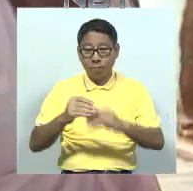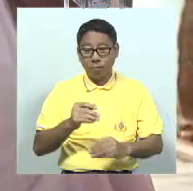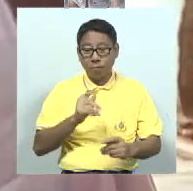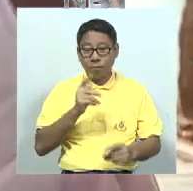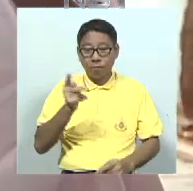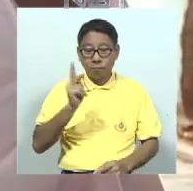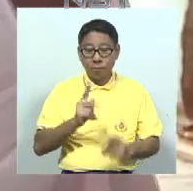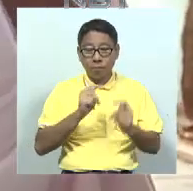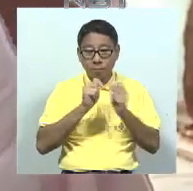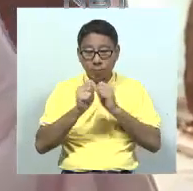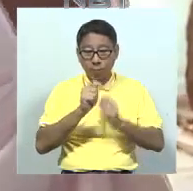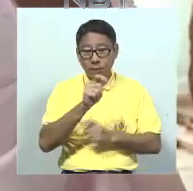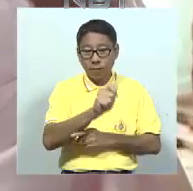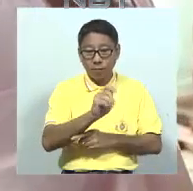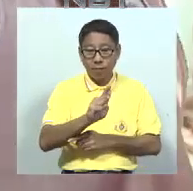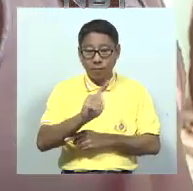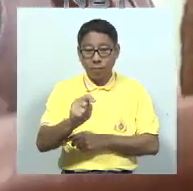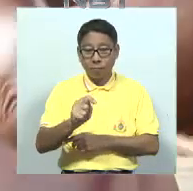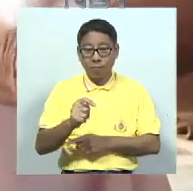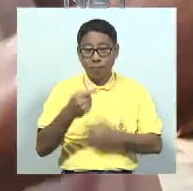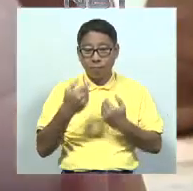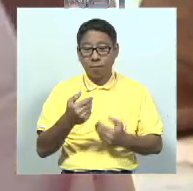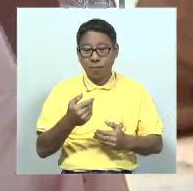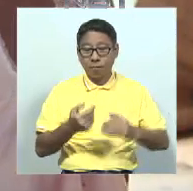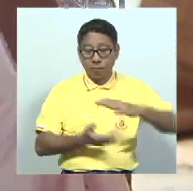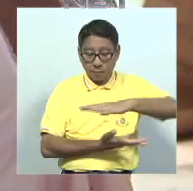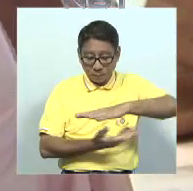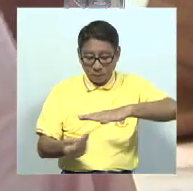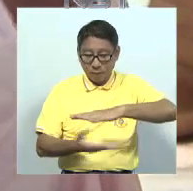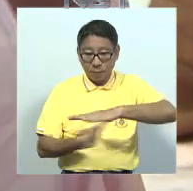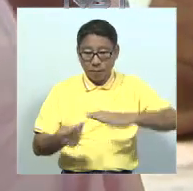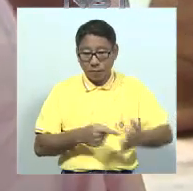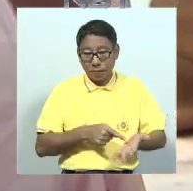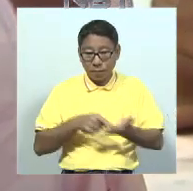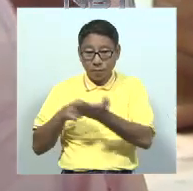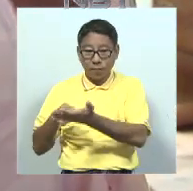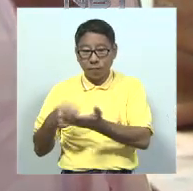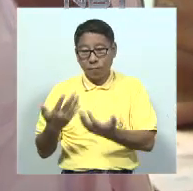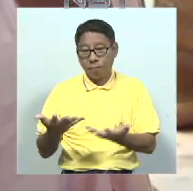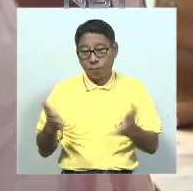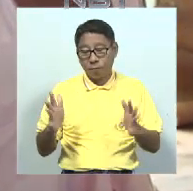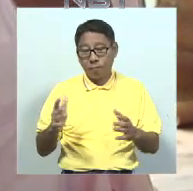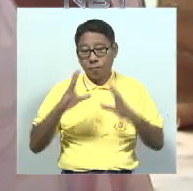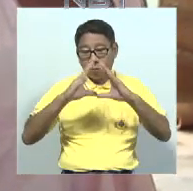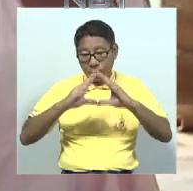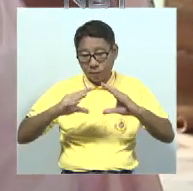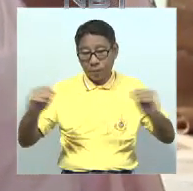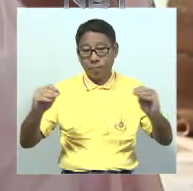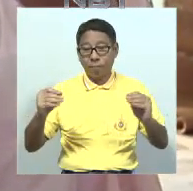นะอบต.เขาให้ถ่ายไอ้พวกโฉนดเนี่ยไปแต่ก็ไม่เห็นเขาว่าไงเขาเงียบไปหม